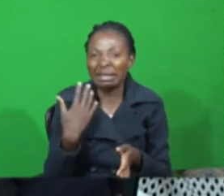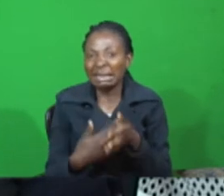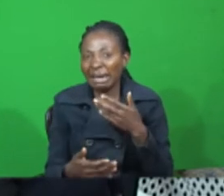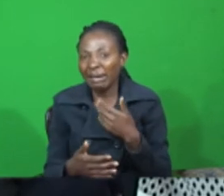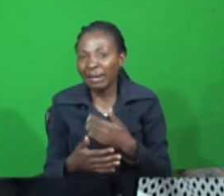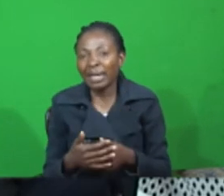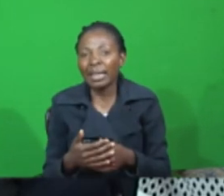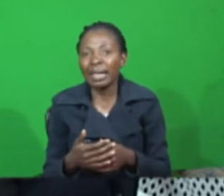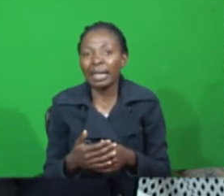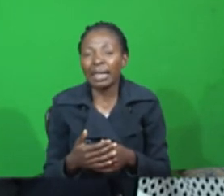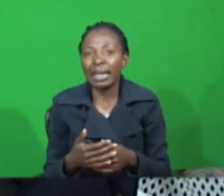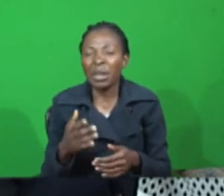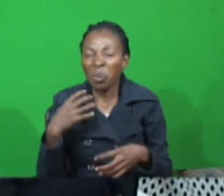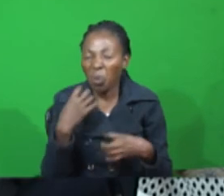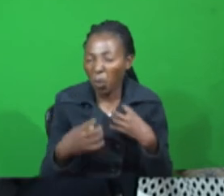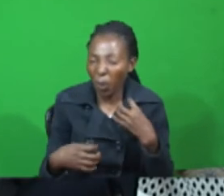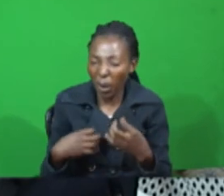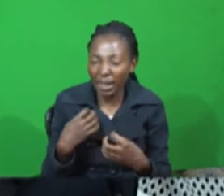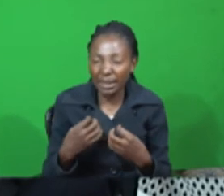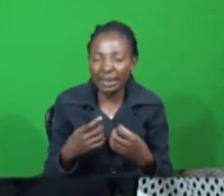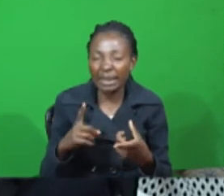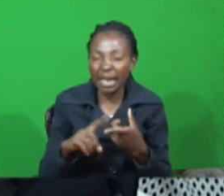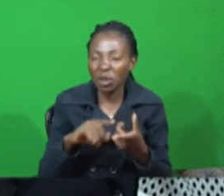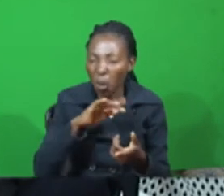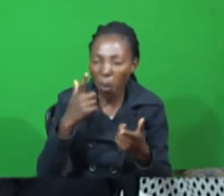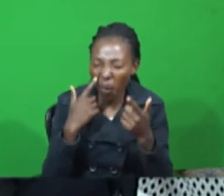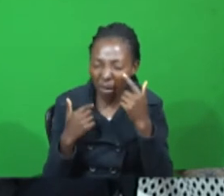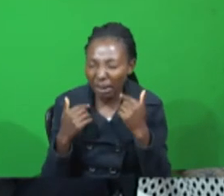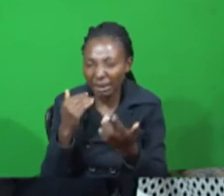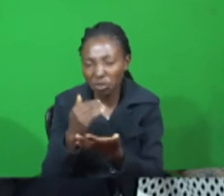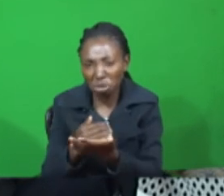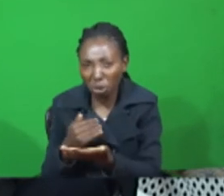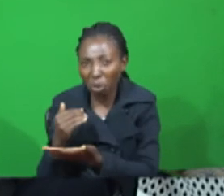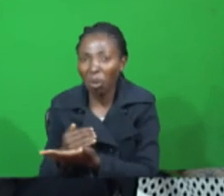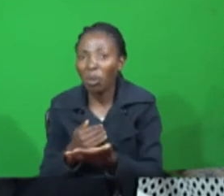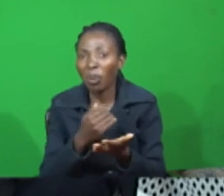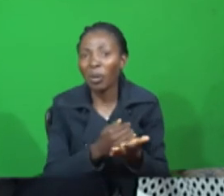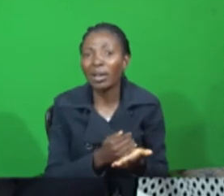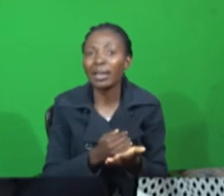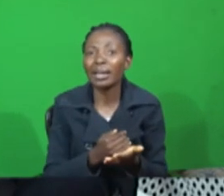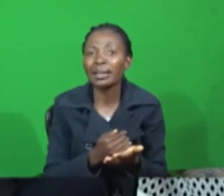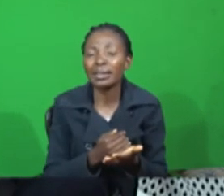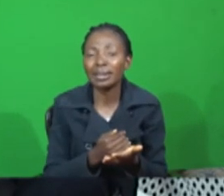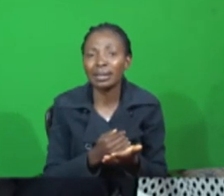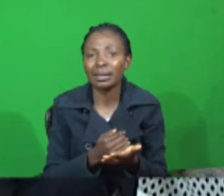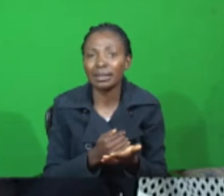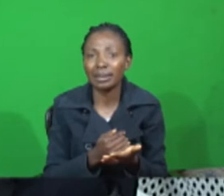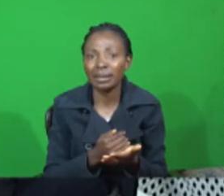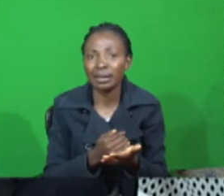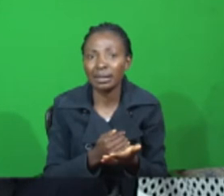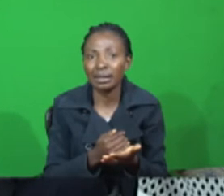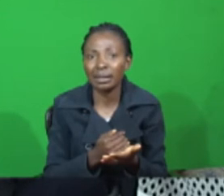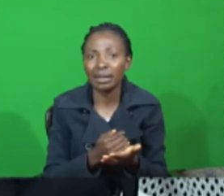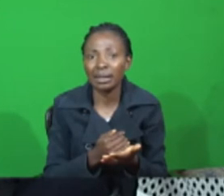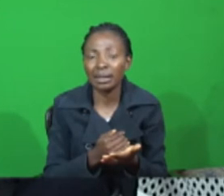munokunanganidza. Zvoita sokunge munhu toti misodzi yese yandinochema ichidonha munoichingidzira nemudziyo wenyu.